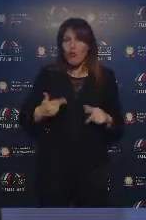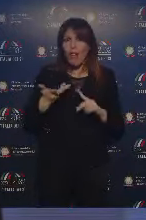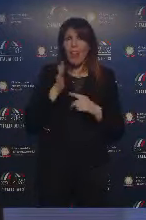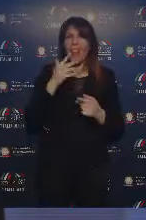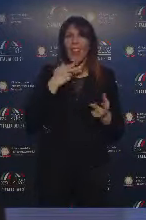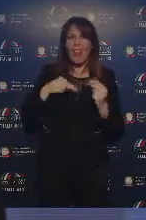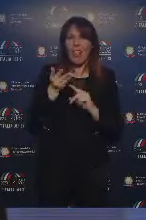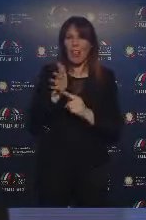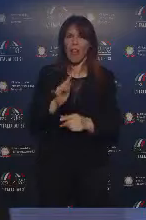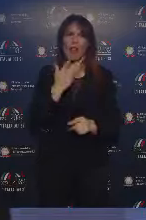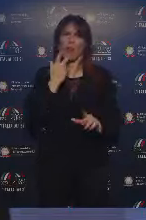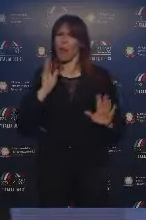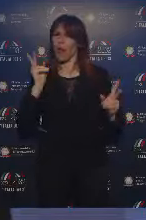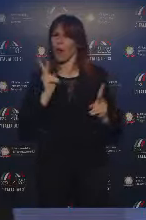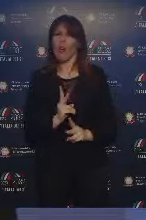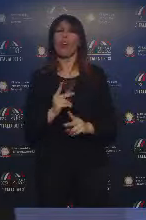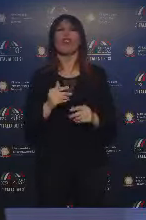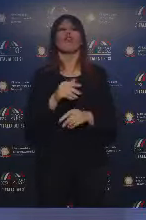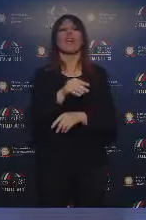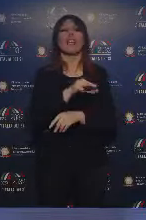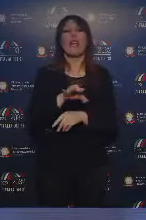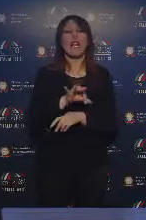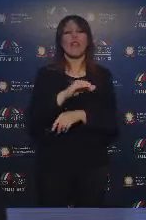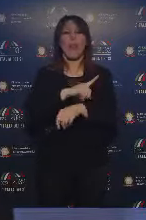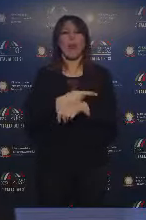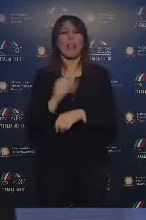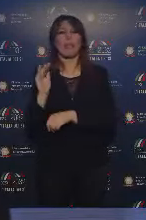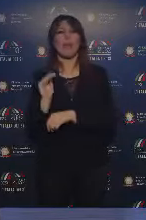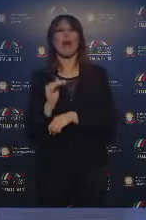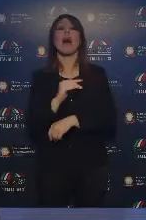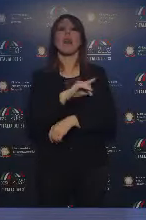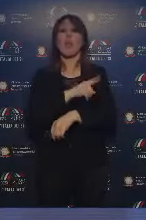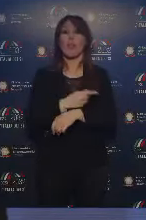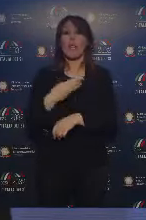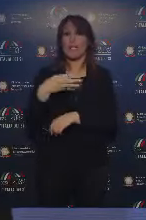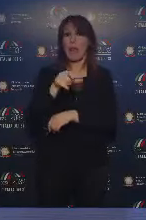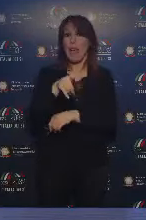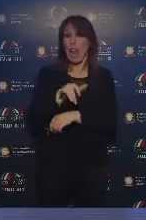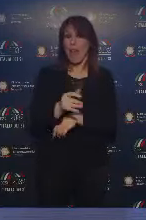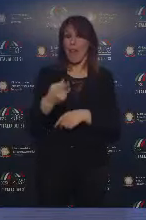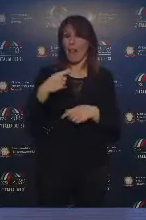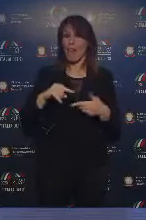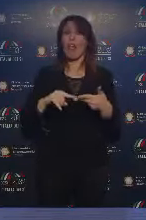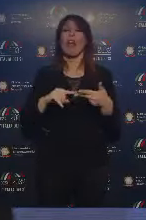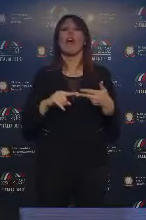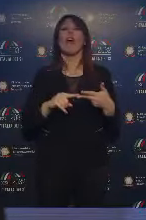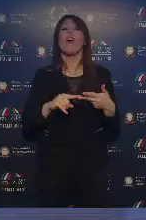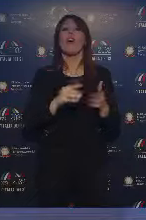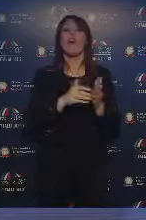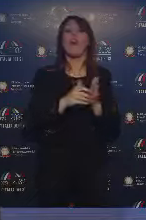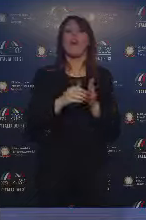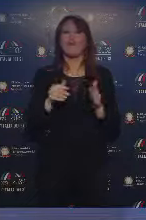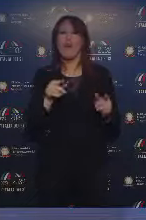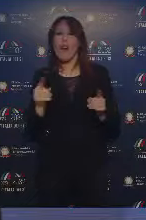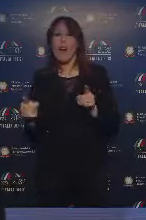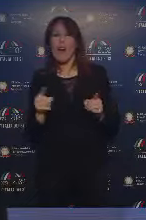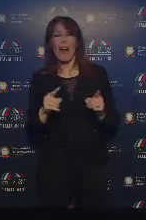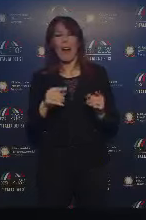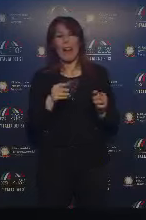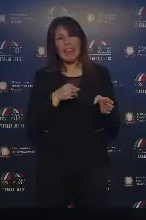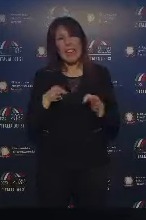Salerno Potenza Bari la potenza Melfi ancora murgi Polino in un alto tratto in due diverse